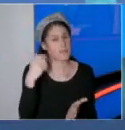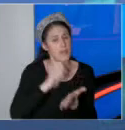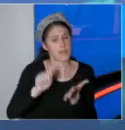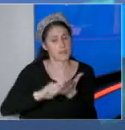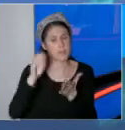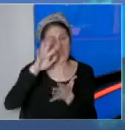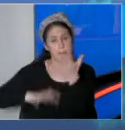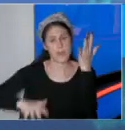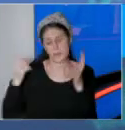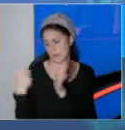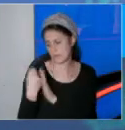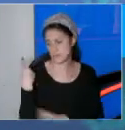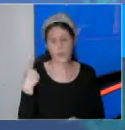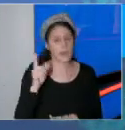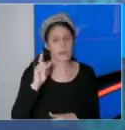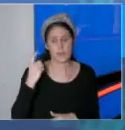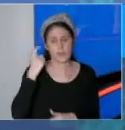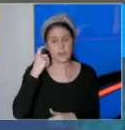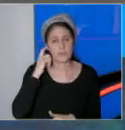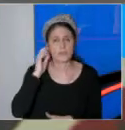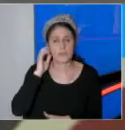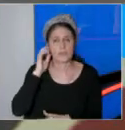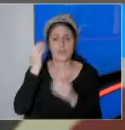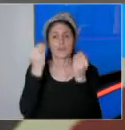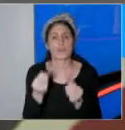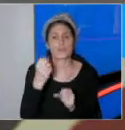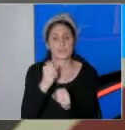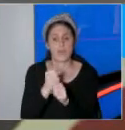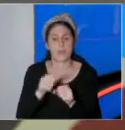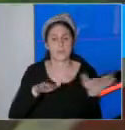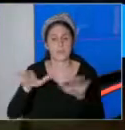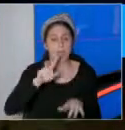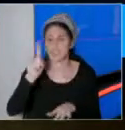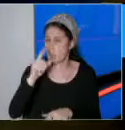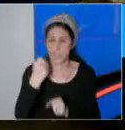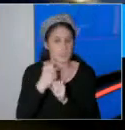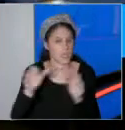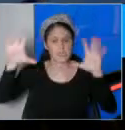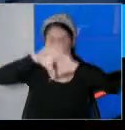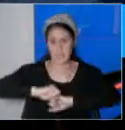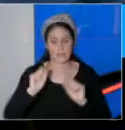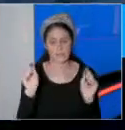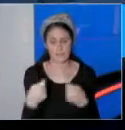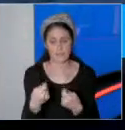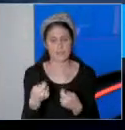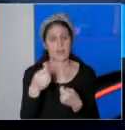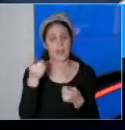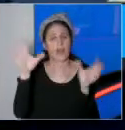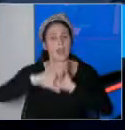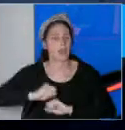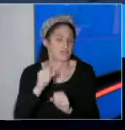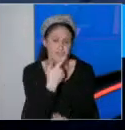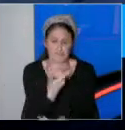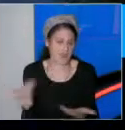אני חושב שקודם כל טוב עשתה הממשלה שלא הלכה לסגר לילי, כי אין שום הוכחה בעולם שסגר